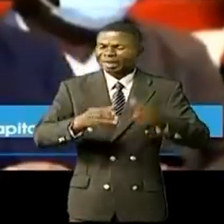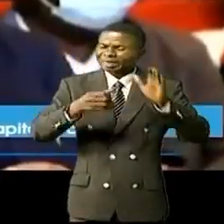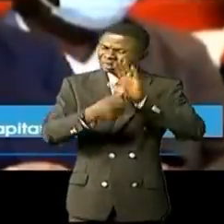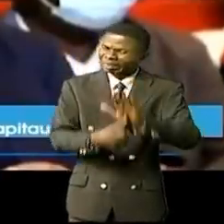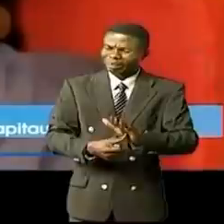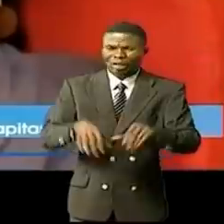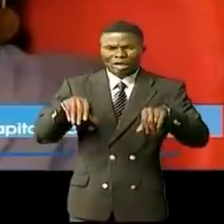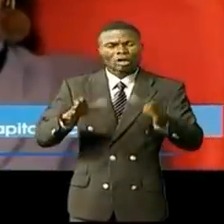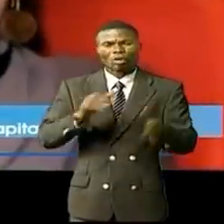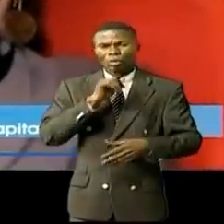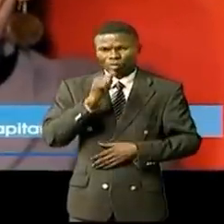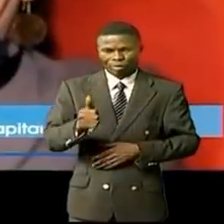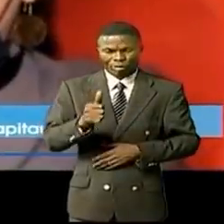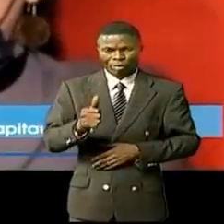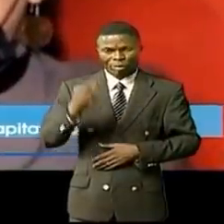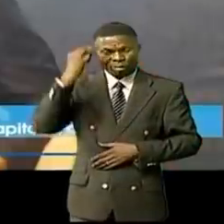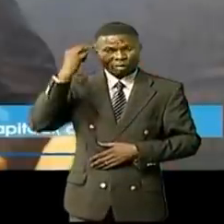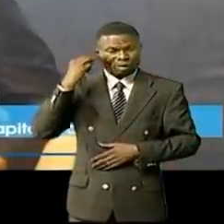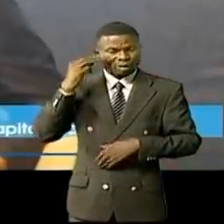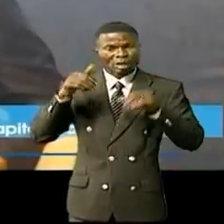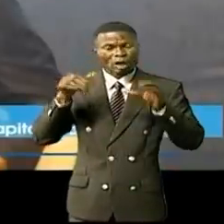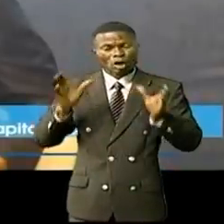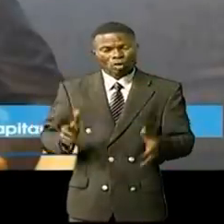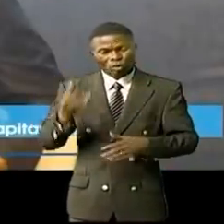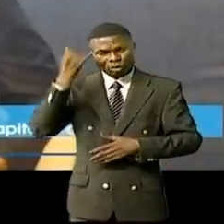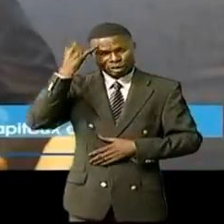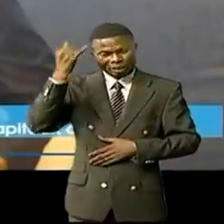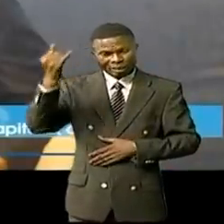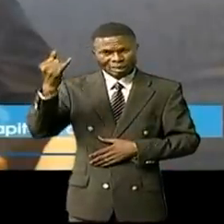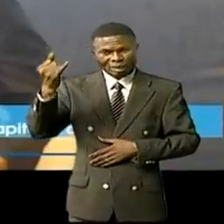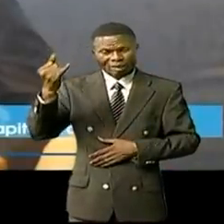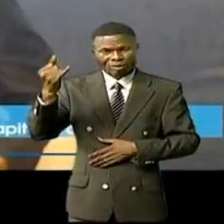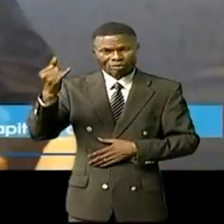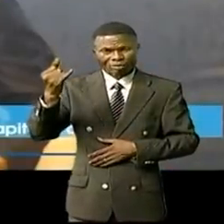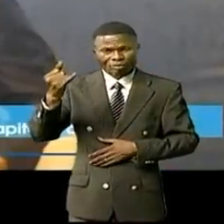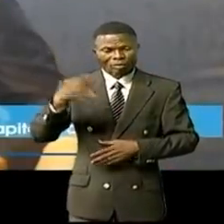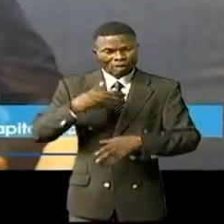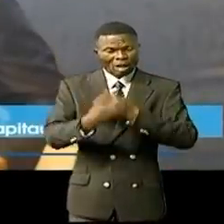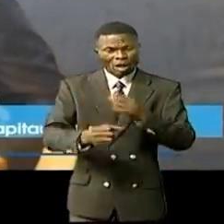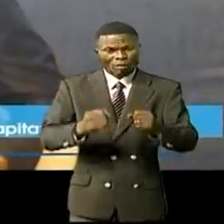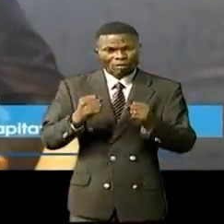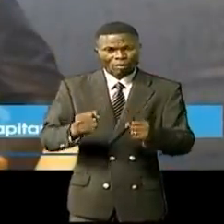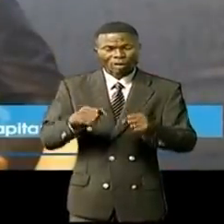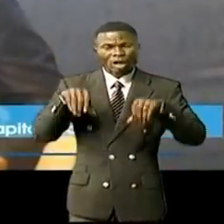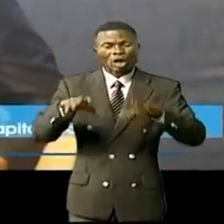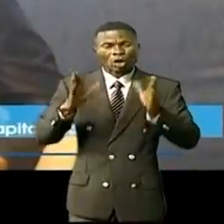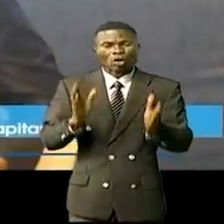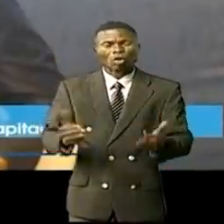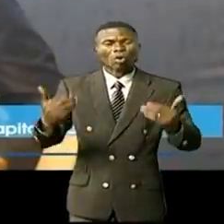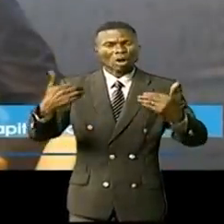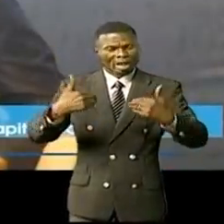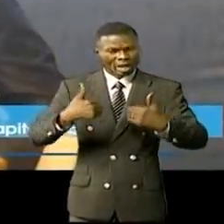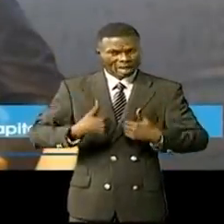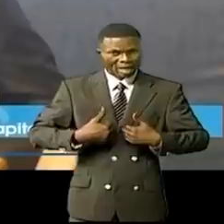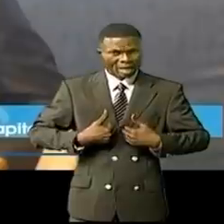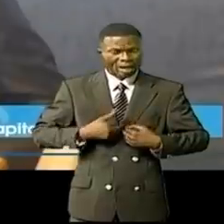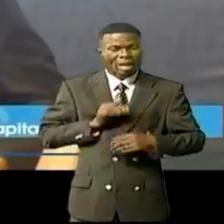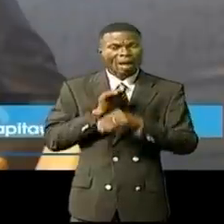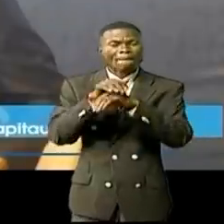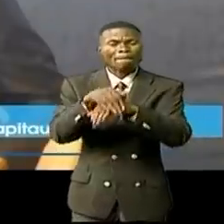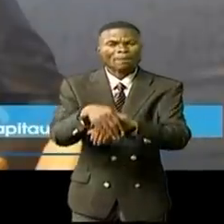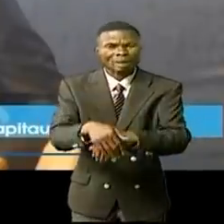façon-là que le législateur congolais a pensé faire en sorte que les Congolais